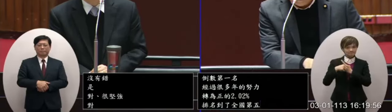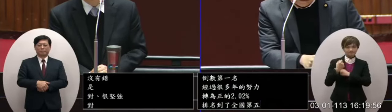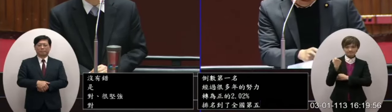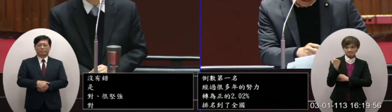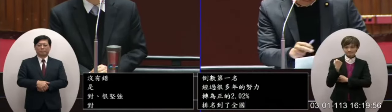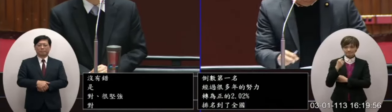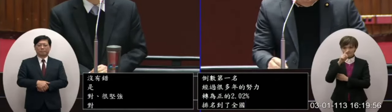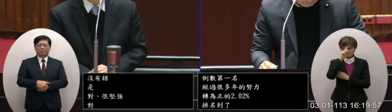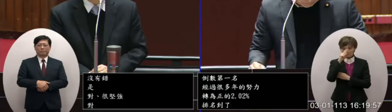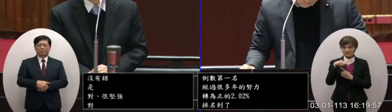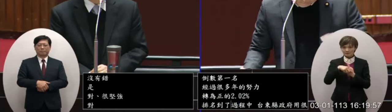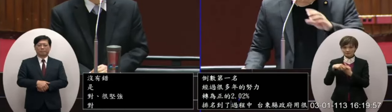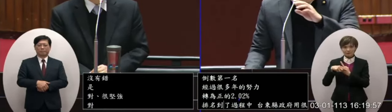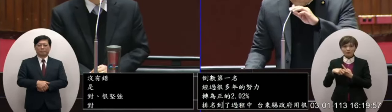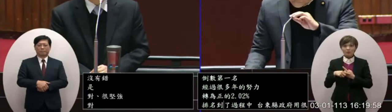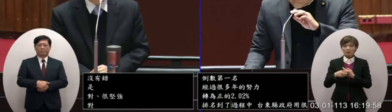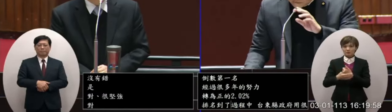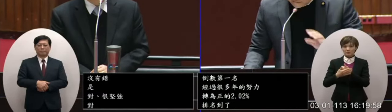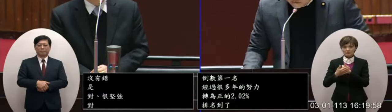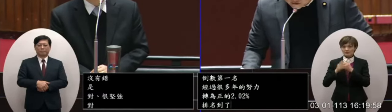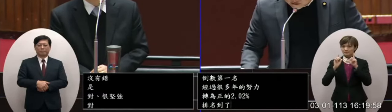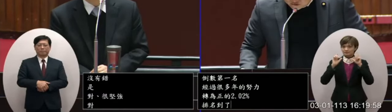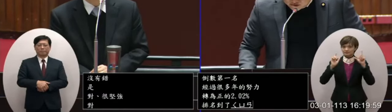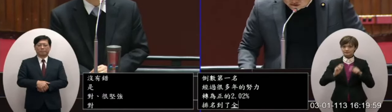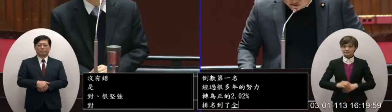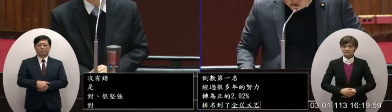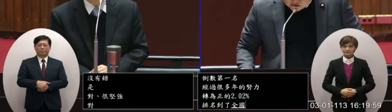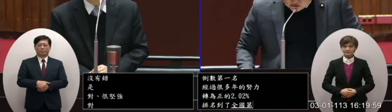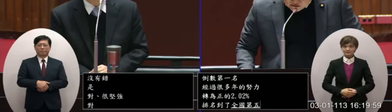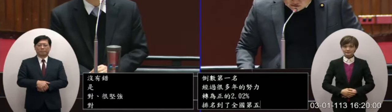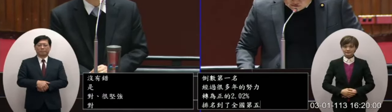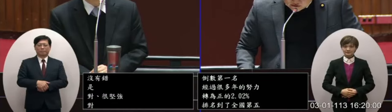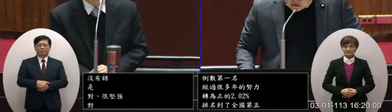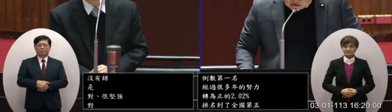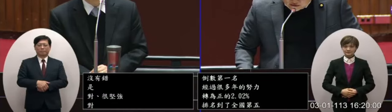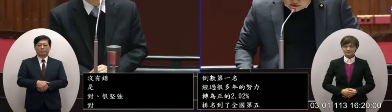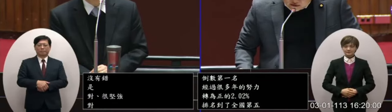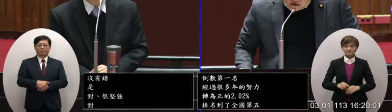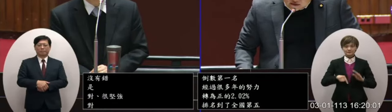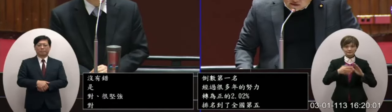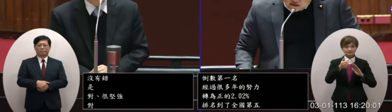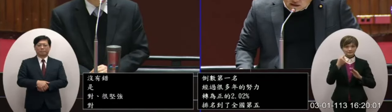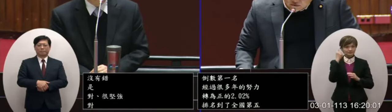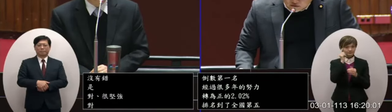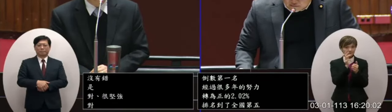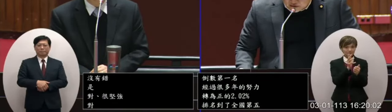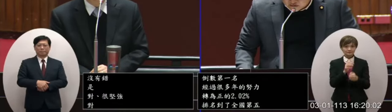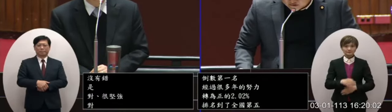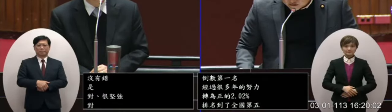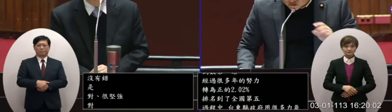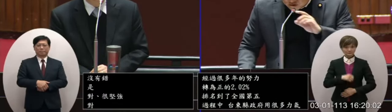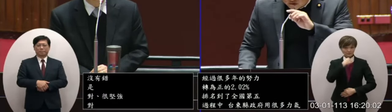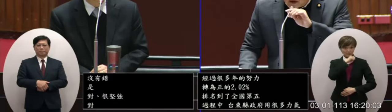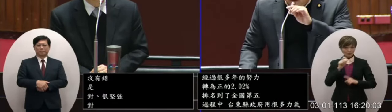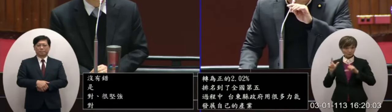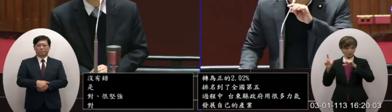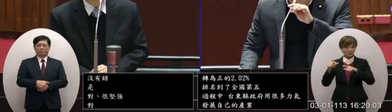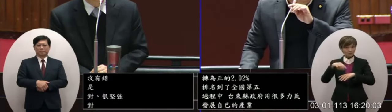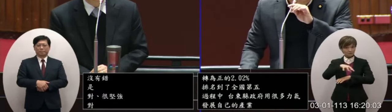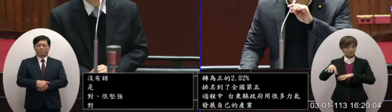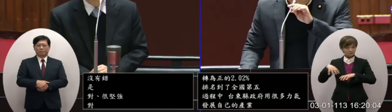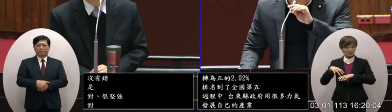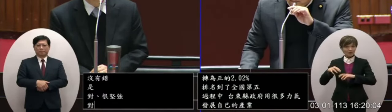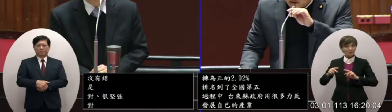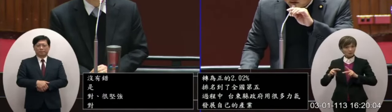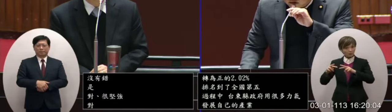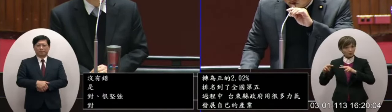产业。那我想要问院长， 在台东的改变里面，你觉得中央给